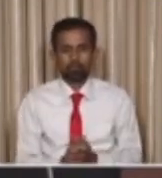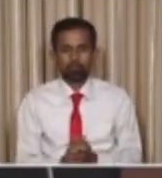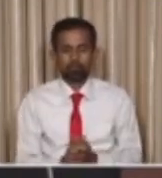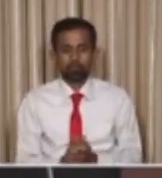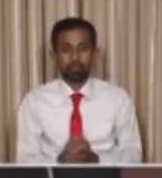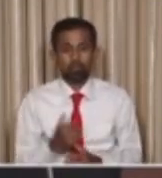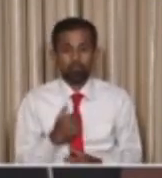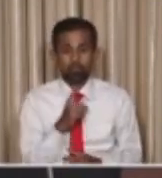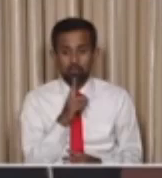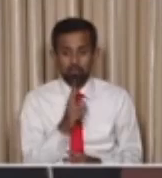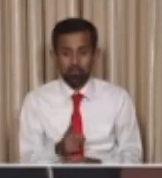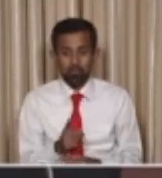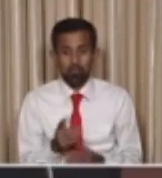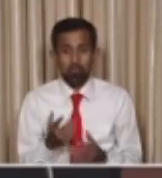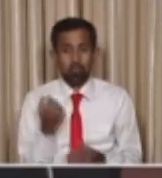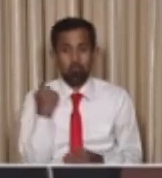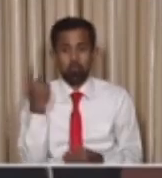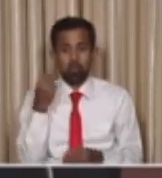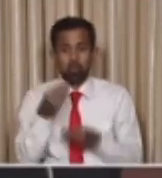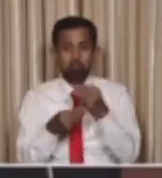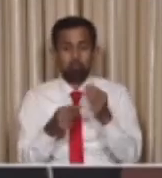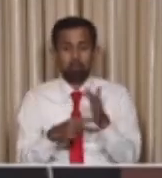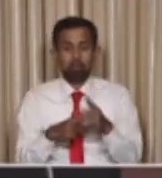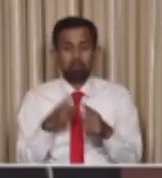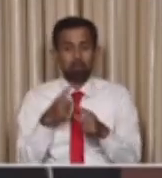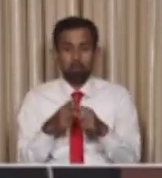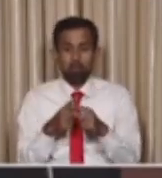එතකොට අපි කිව්වා අපි ලොකු සමාගම් වලින් බදු ගැව්වොත්